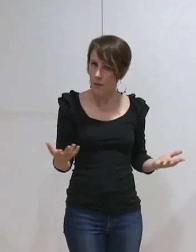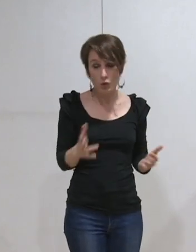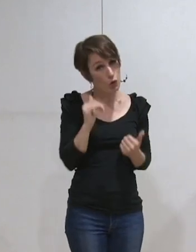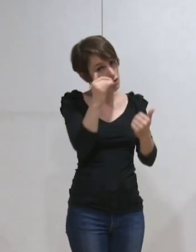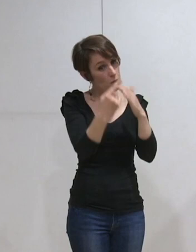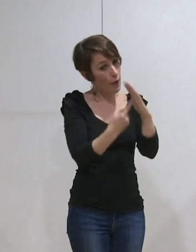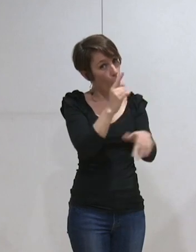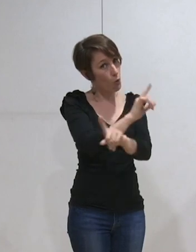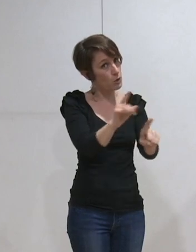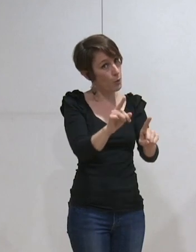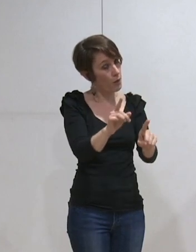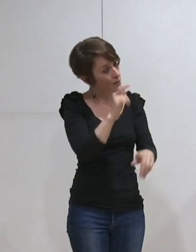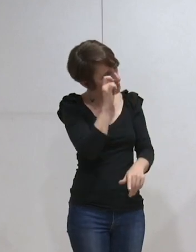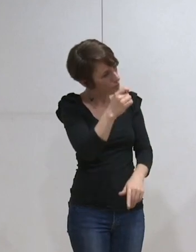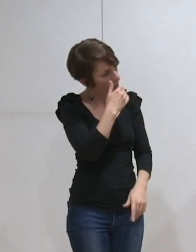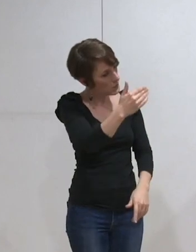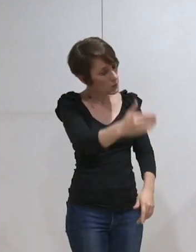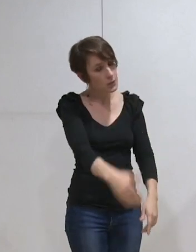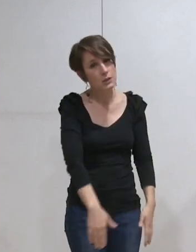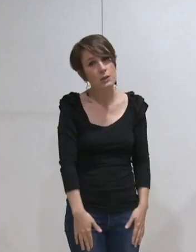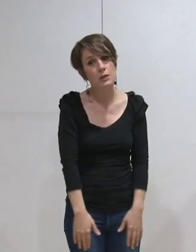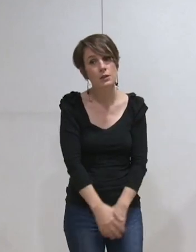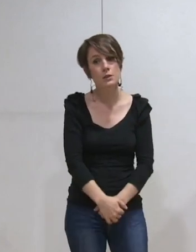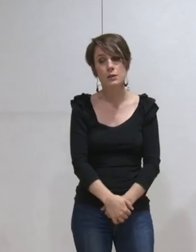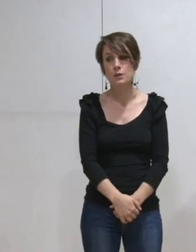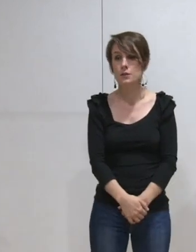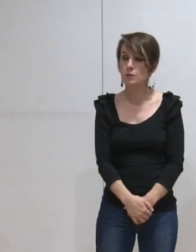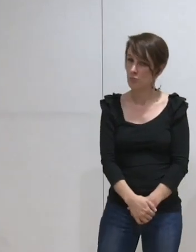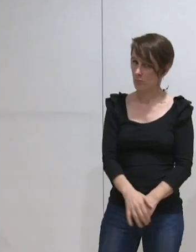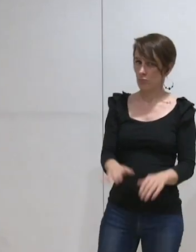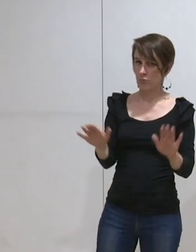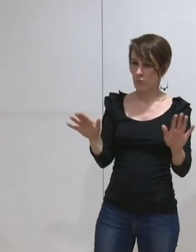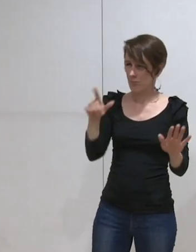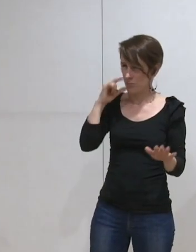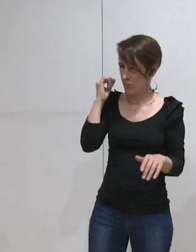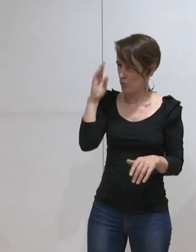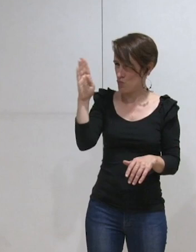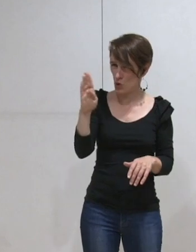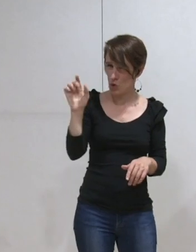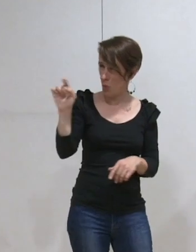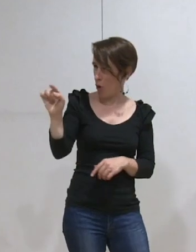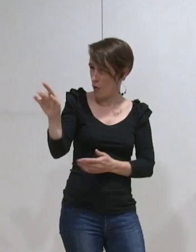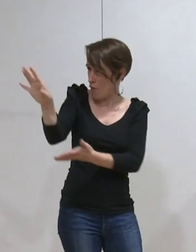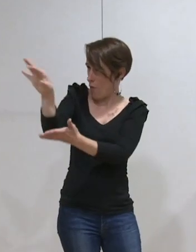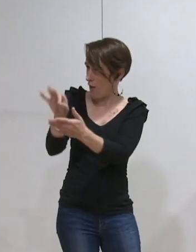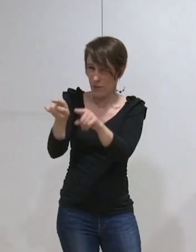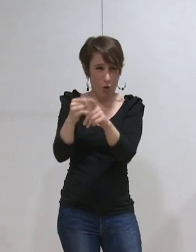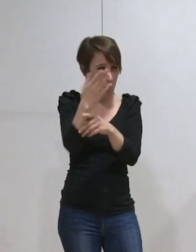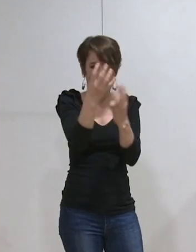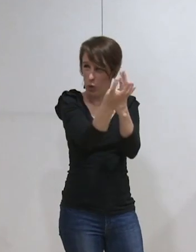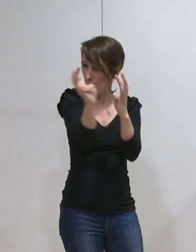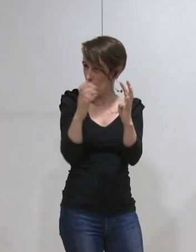ne se reproduira pas je vous en remercie Monsieur BR vous êtes invité au même titre que l'ensemble des conseillers